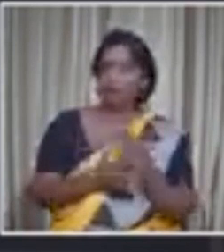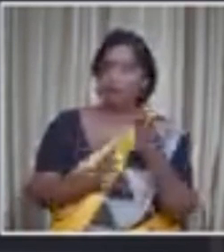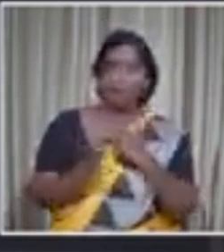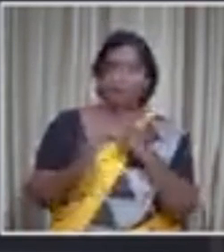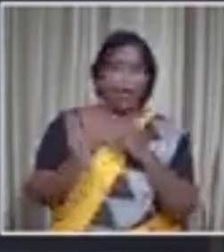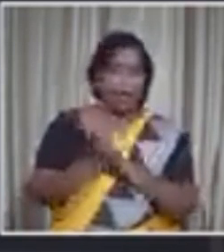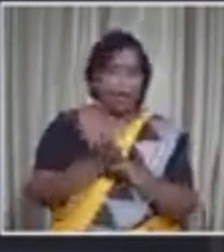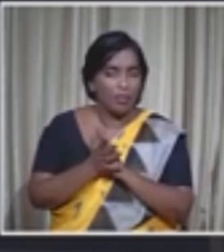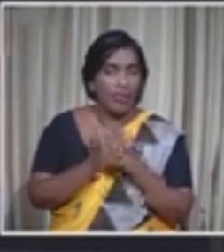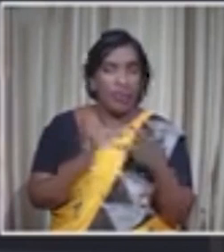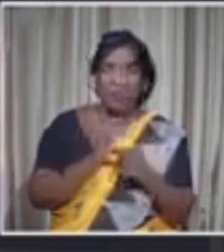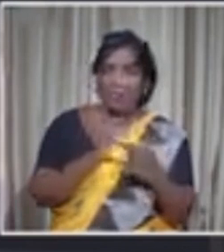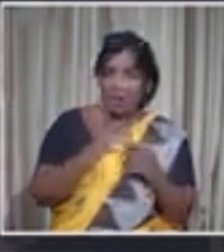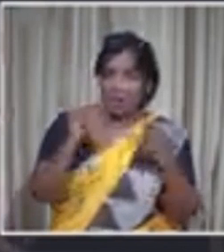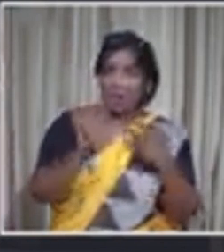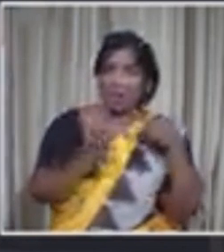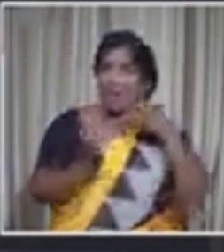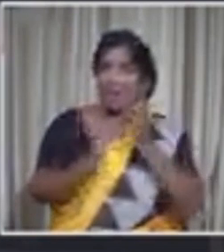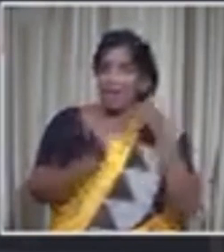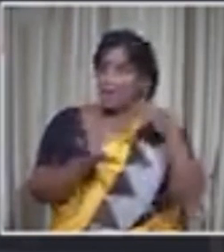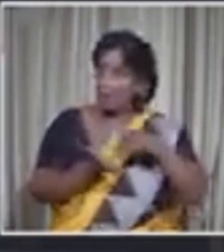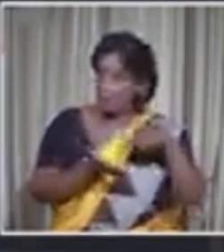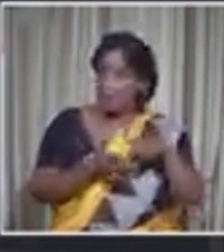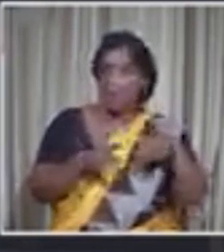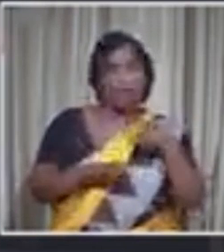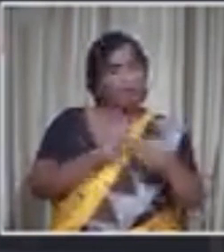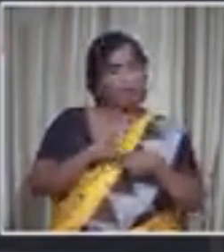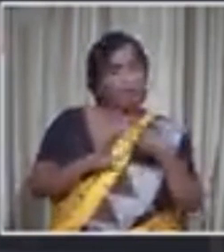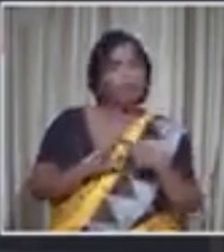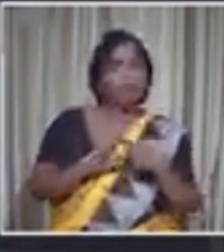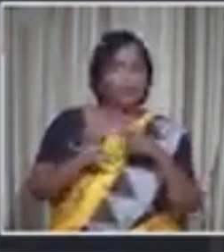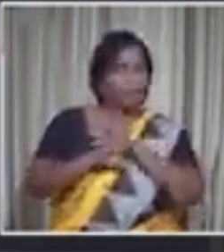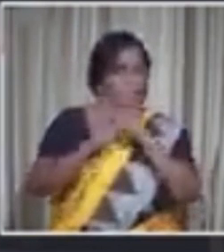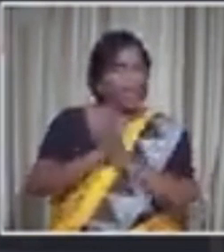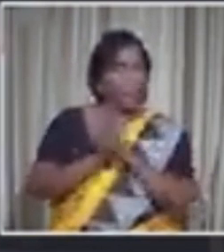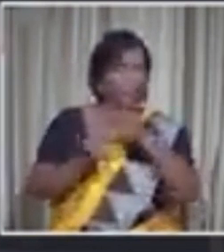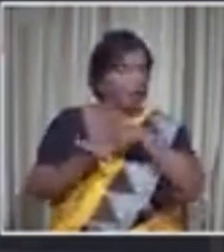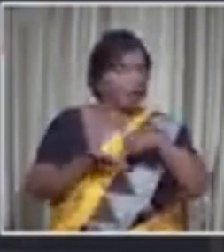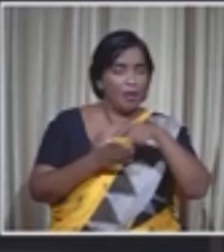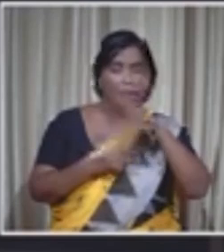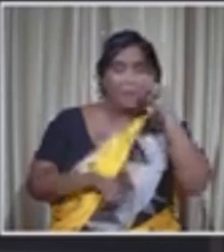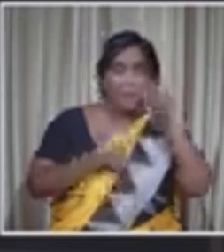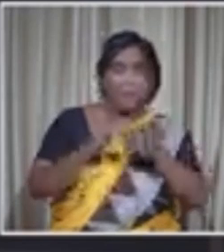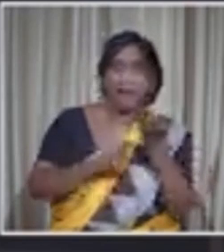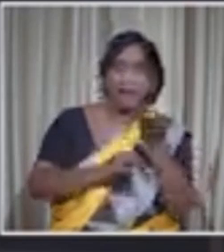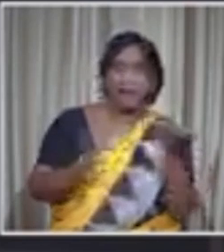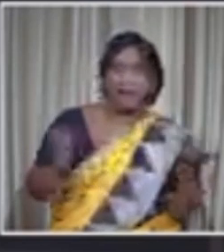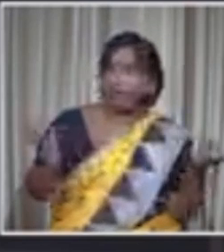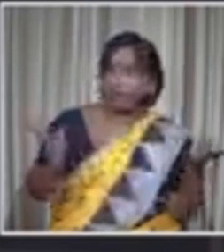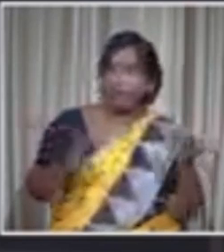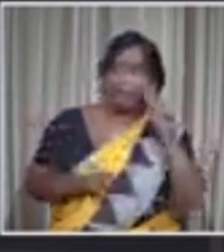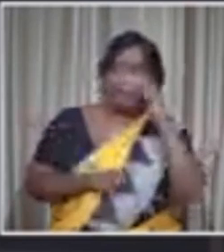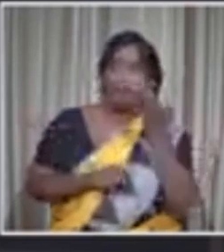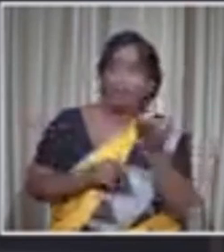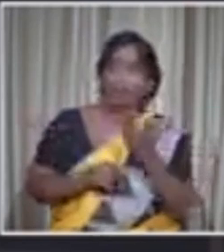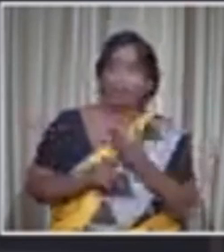இந்த நாட்டில் இருக்கின்ற ஏனைய நகரங்கள்லாம் நாட்டு மக்கள் ஓட்டுக்கு இருக்கிறது அவர்கள் விசரா வந்திருக்கு அவங்களுக்கு பைத்தியமா பிடிச்சிருக்குது உங்களுடைய கேவல